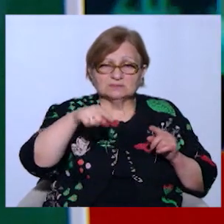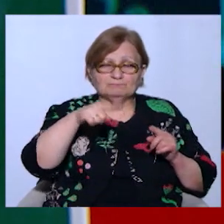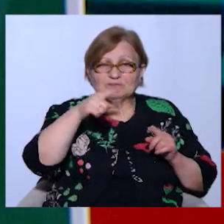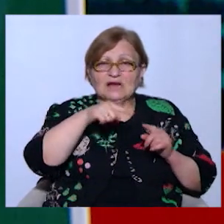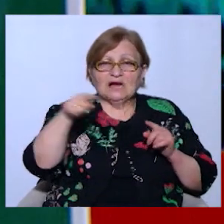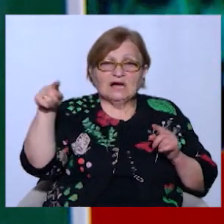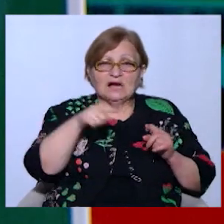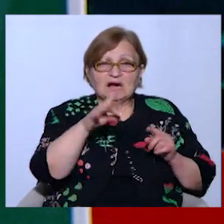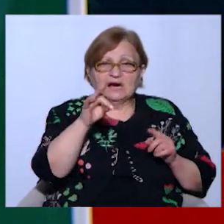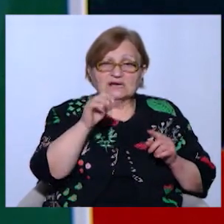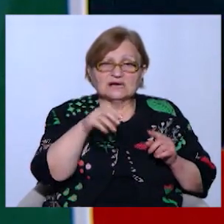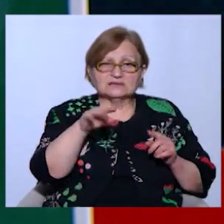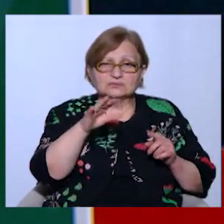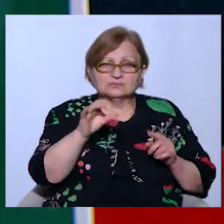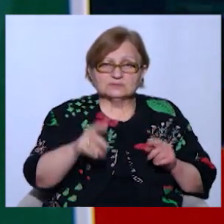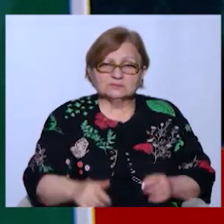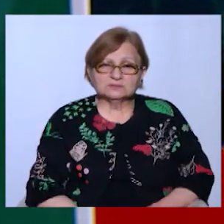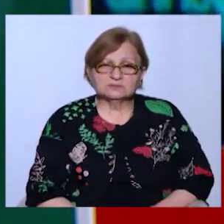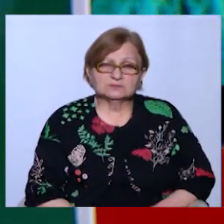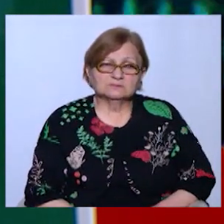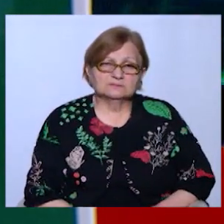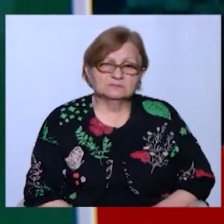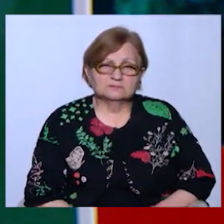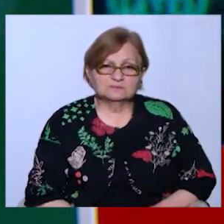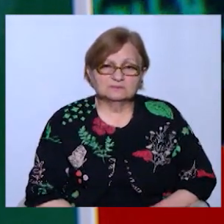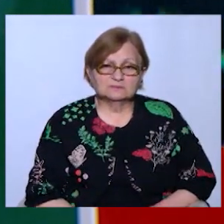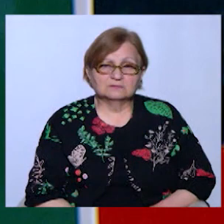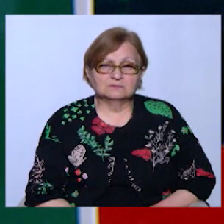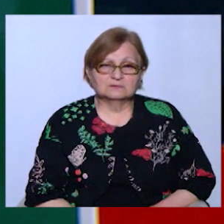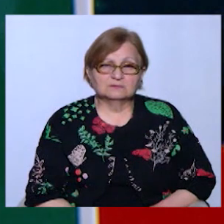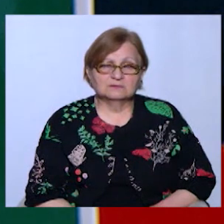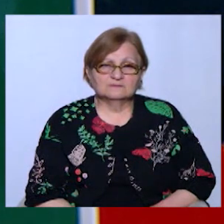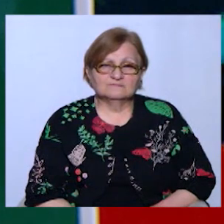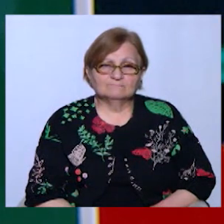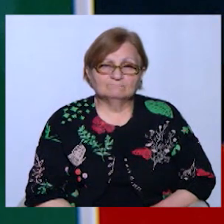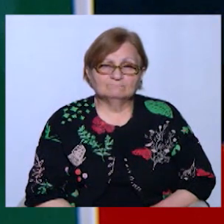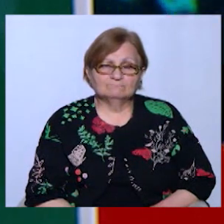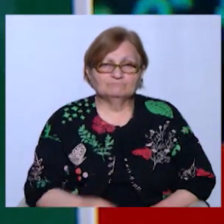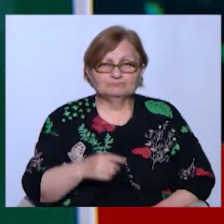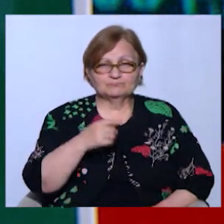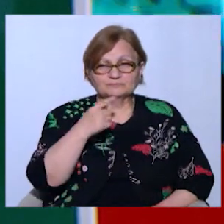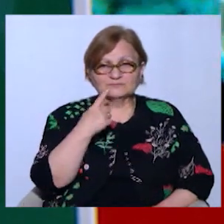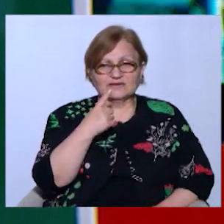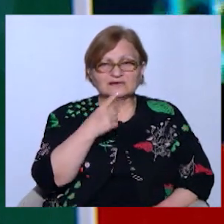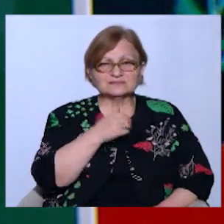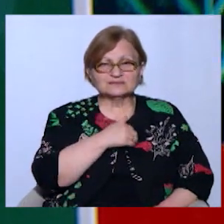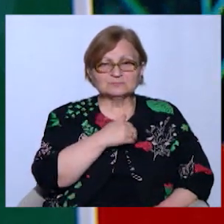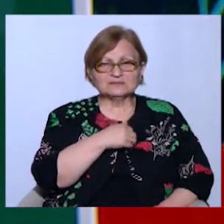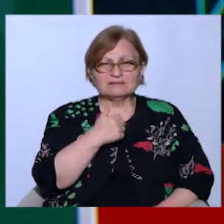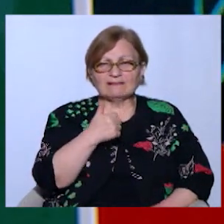რადიუსი, მით მეტია წრის ფართობი. აი ერთი კარგი ნიმუში მინდა